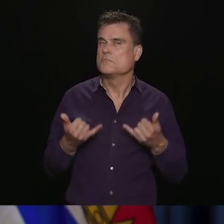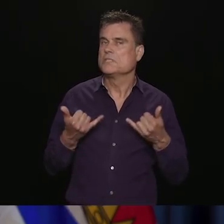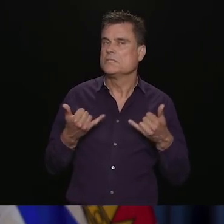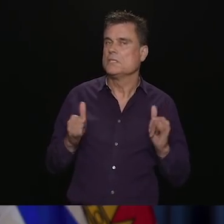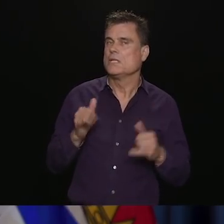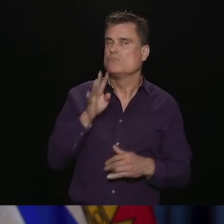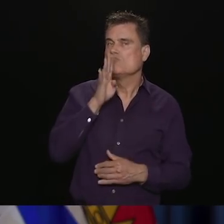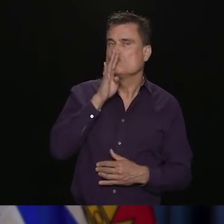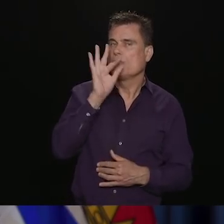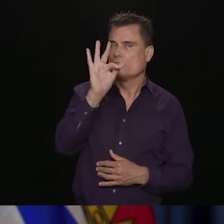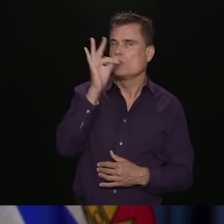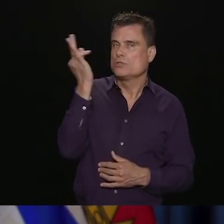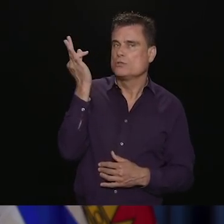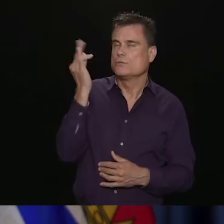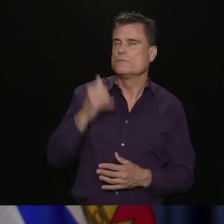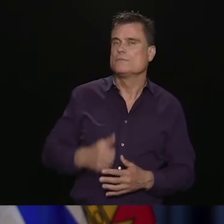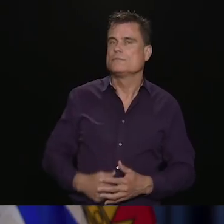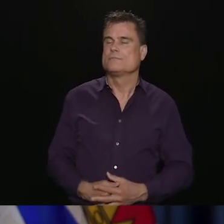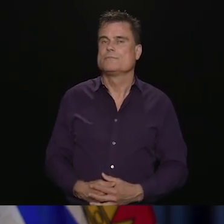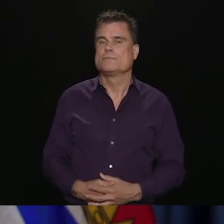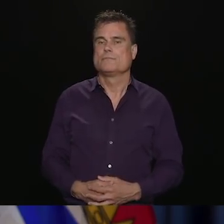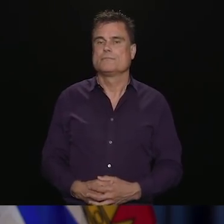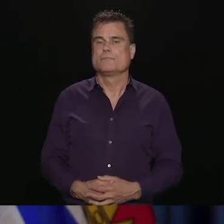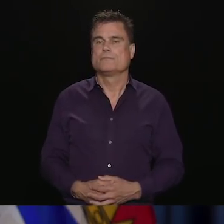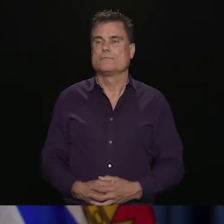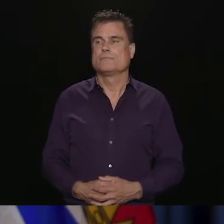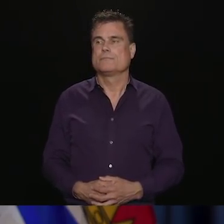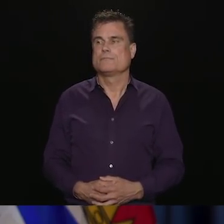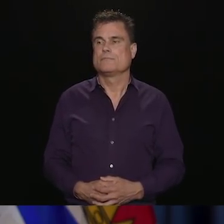de suivre des autres règlements qui va